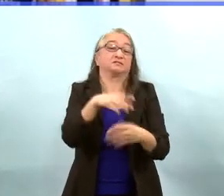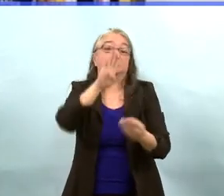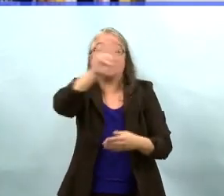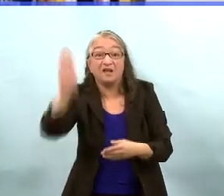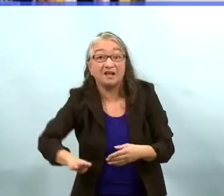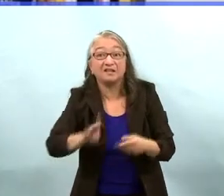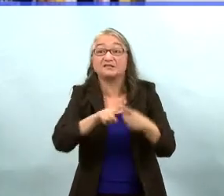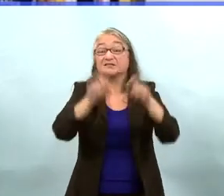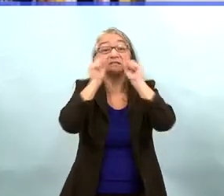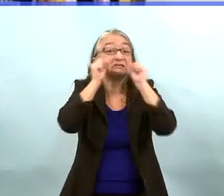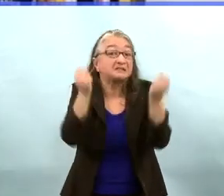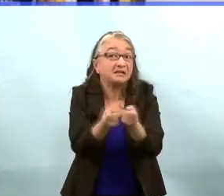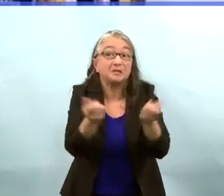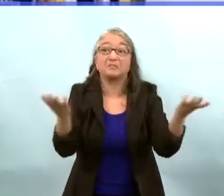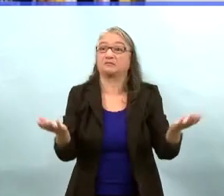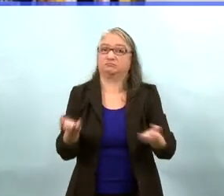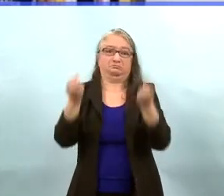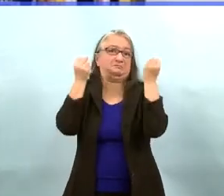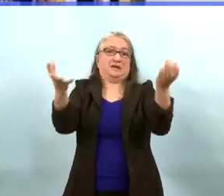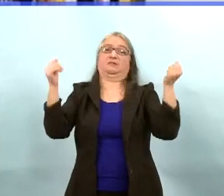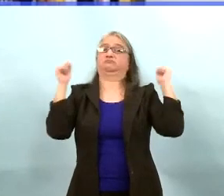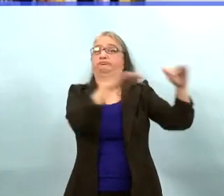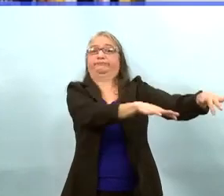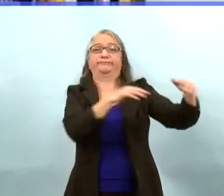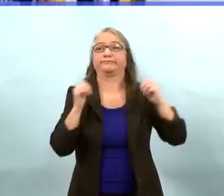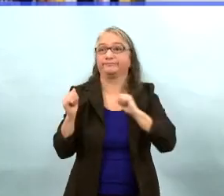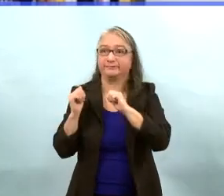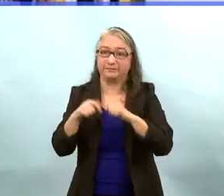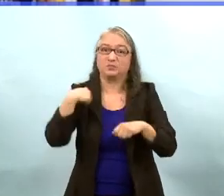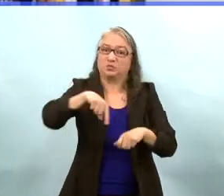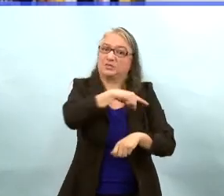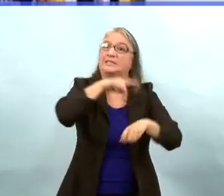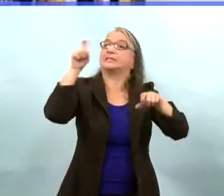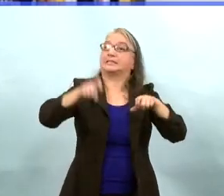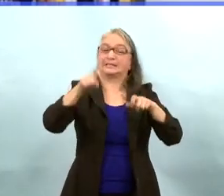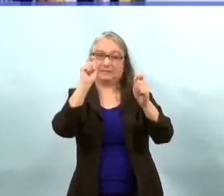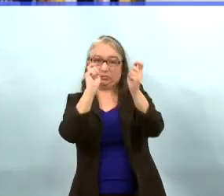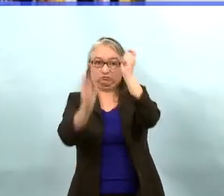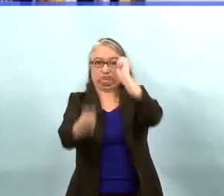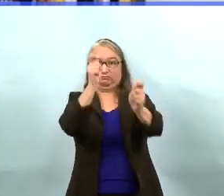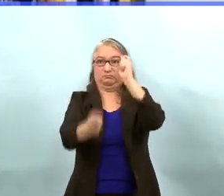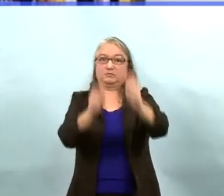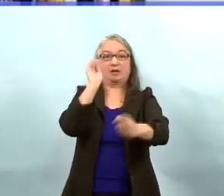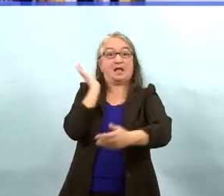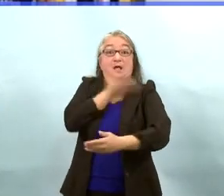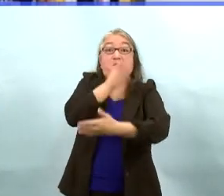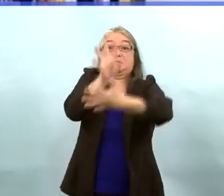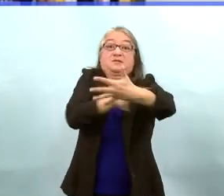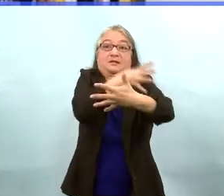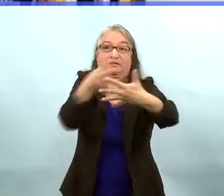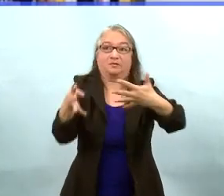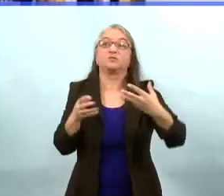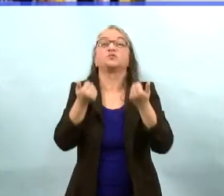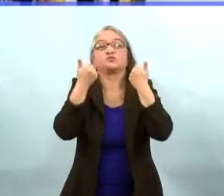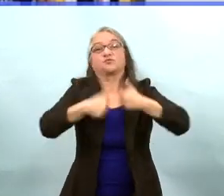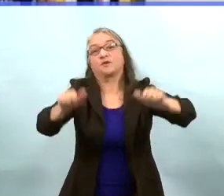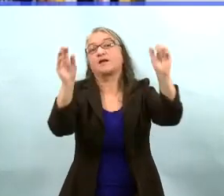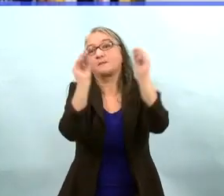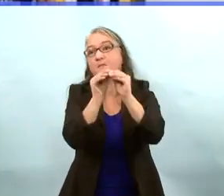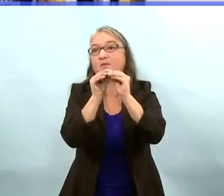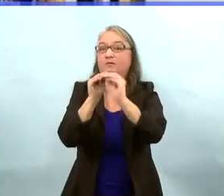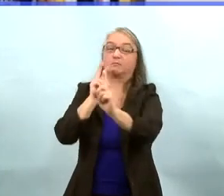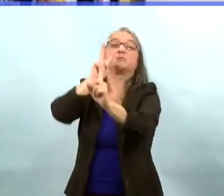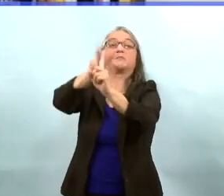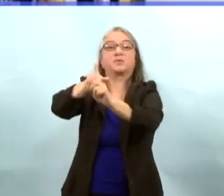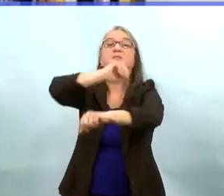d'options pratiques et qui vont être dans un délai raisonnable. Mais c'est quelque chose qu'on ajuste vraiment au jour le jour et c'est ce qu'on est en train de